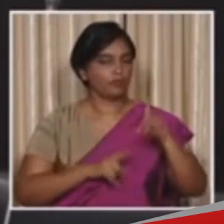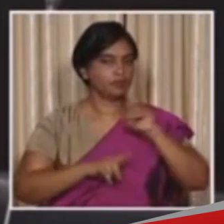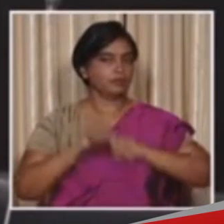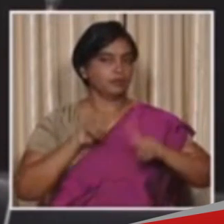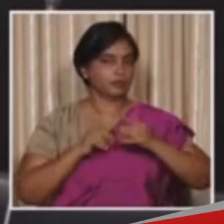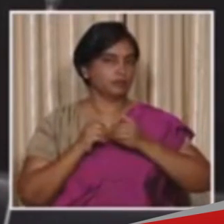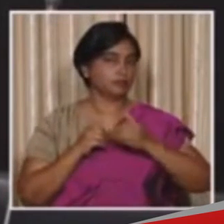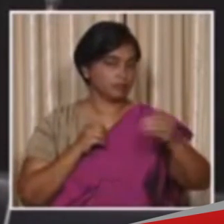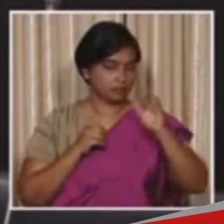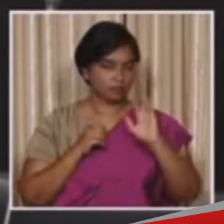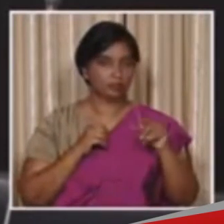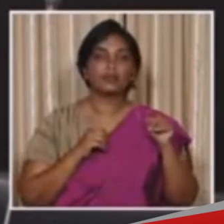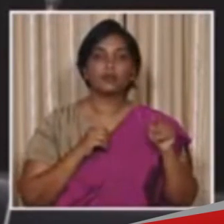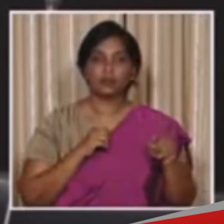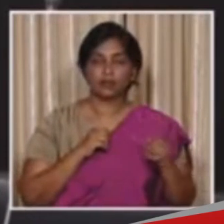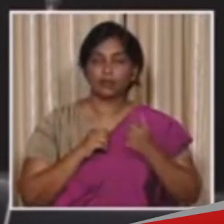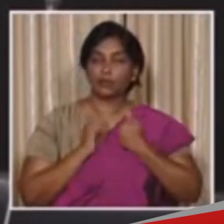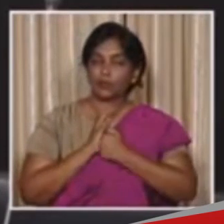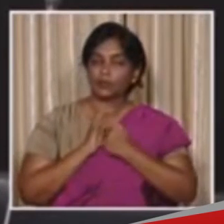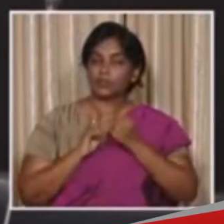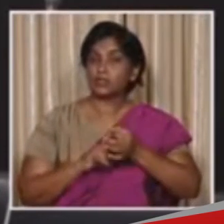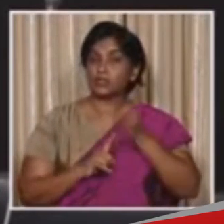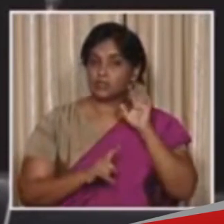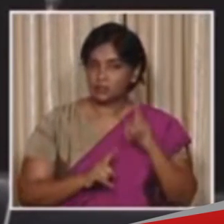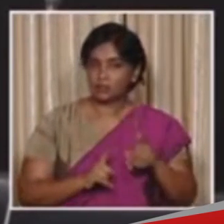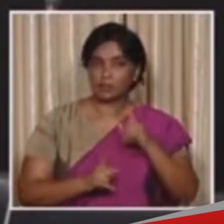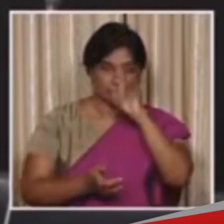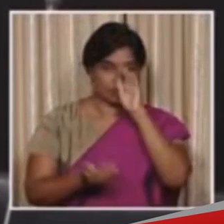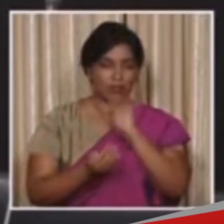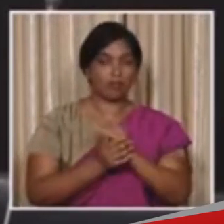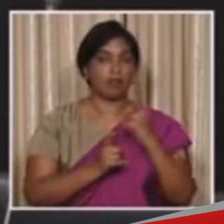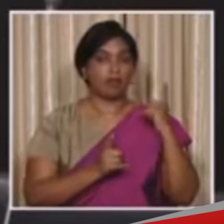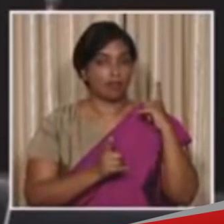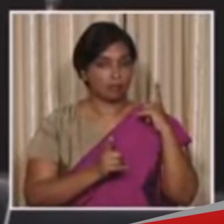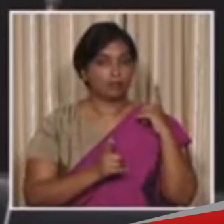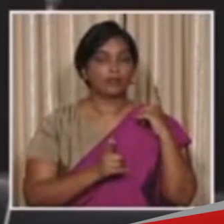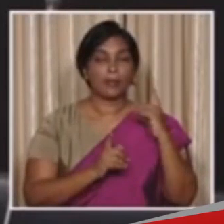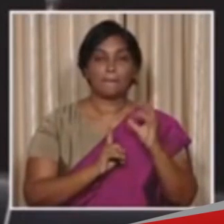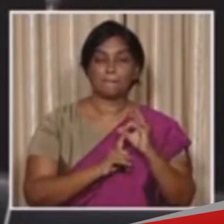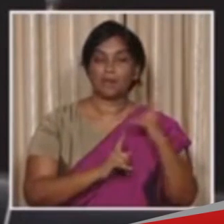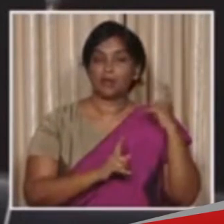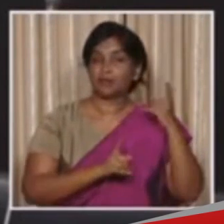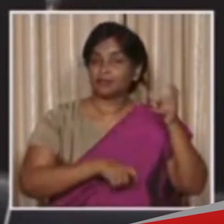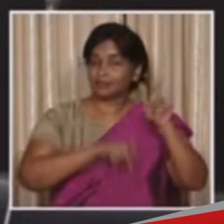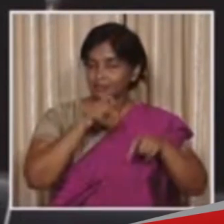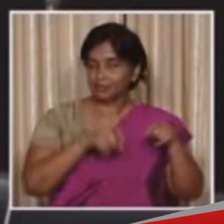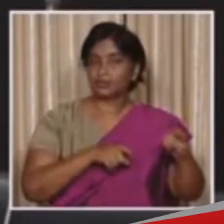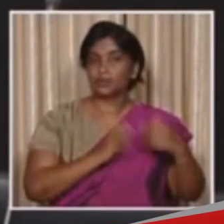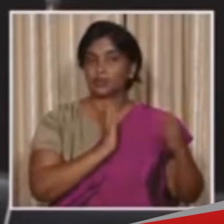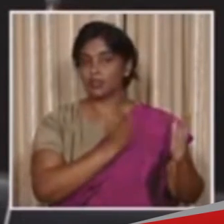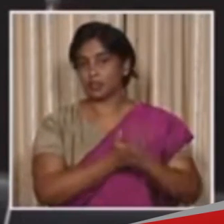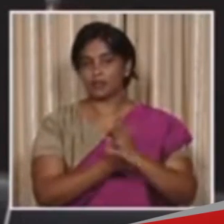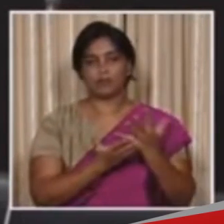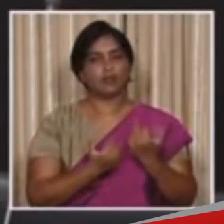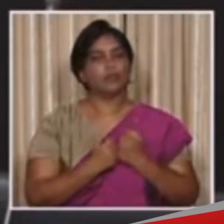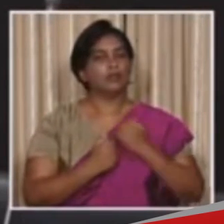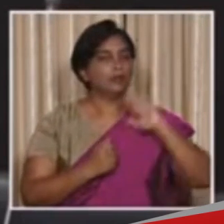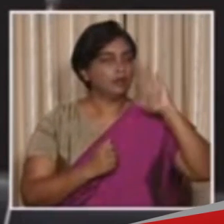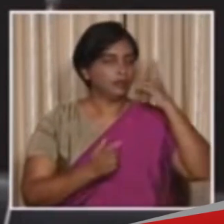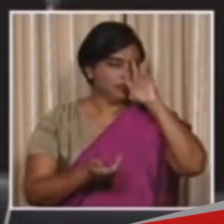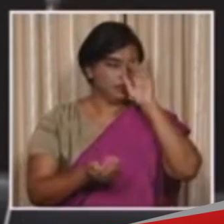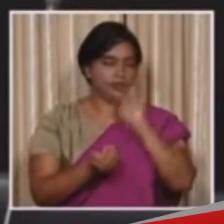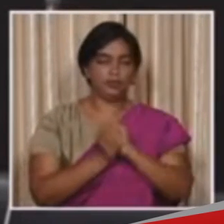සාකච්ඡා කරලා ගරු ජනාධිපතිතුමා විසින් ආරක්ෂක අංශ සහ පෞද්ගලික ආරක්ෂක අංශවල සහාය ලබා ගැනීමෙන් විශේෂ